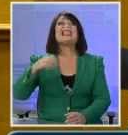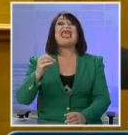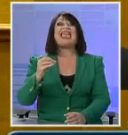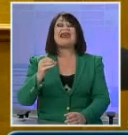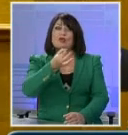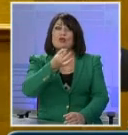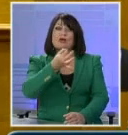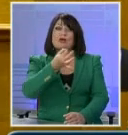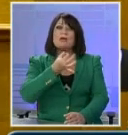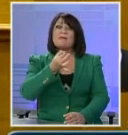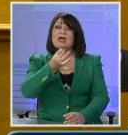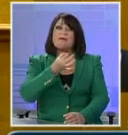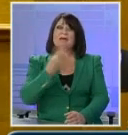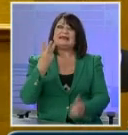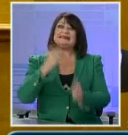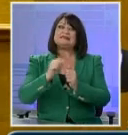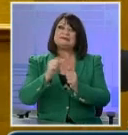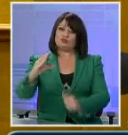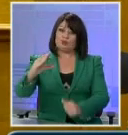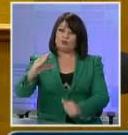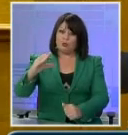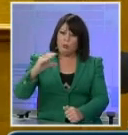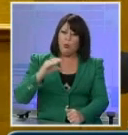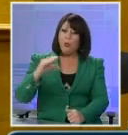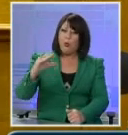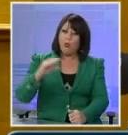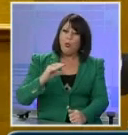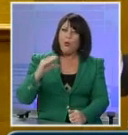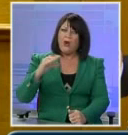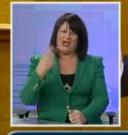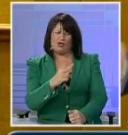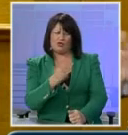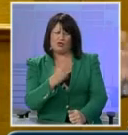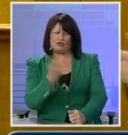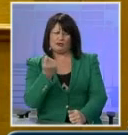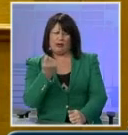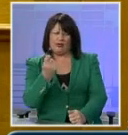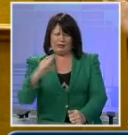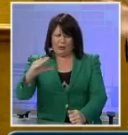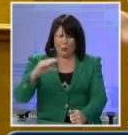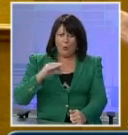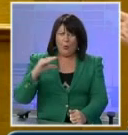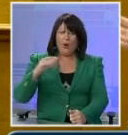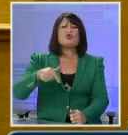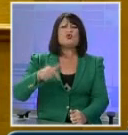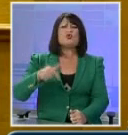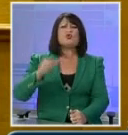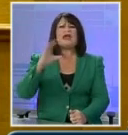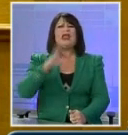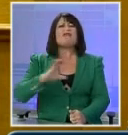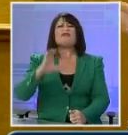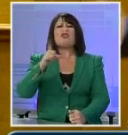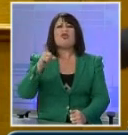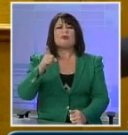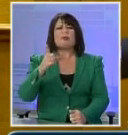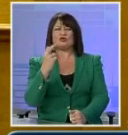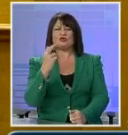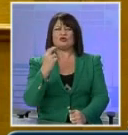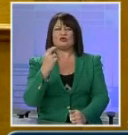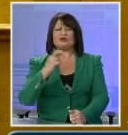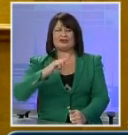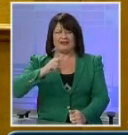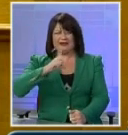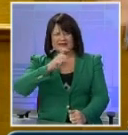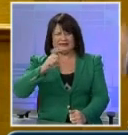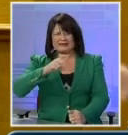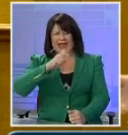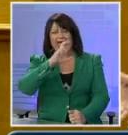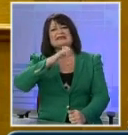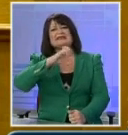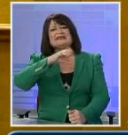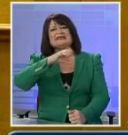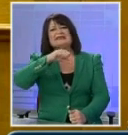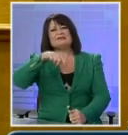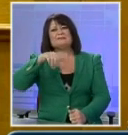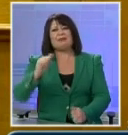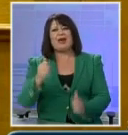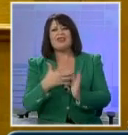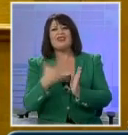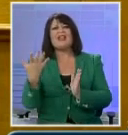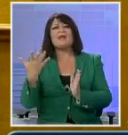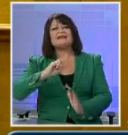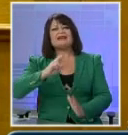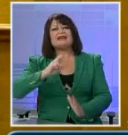και τρεις μήνες. Λες και ήταν δικό του. Δεν έχει καταλάβει ότι τα 20 δις του ΕΣΠΑ και τα 15 δις από την ΚΑΠ